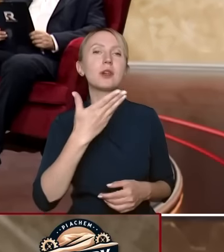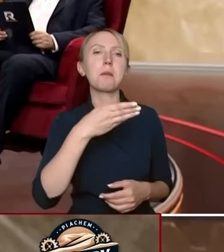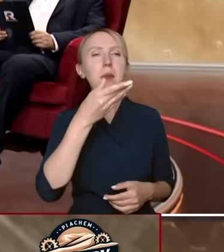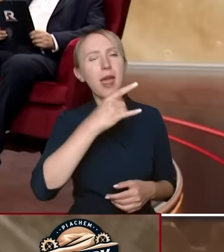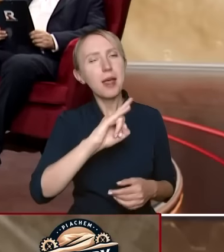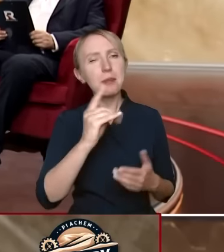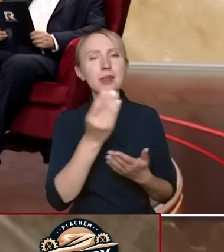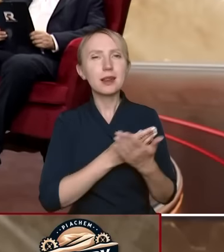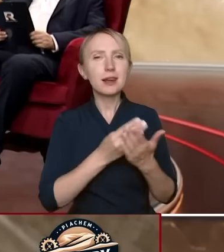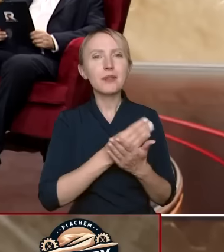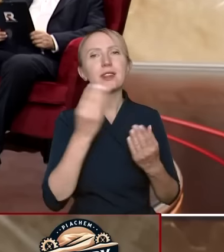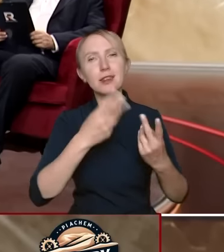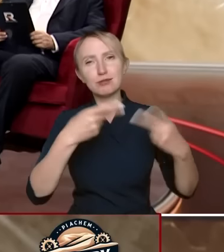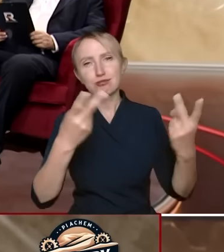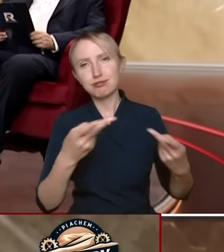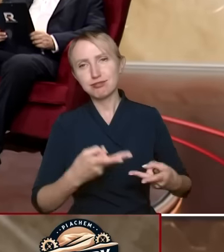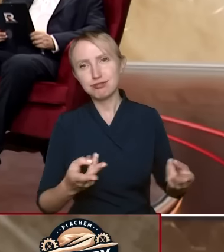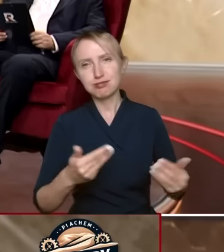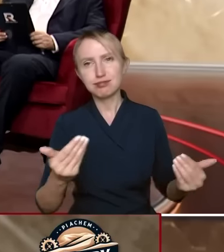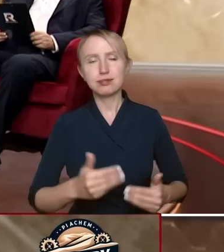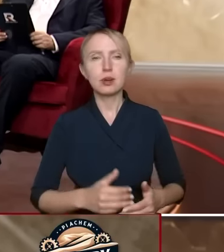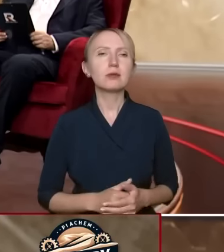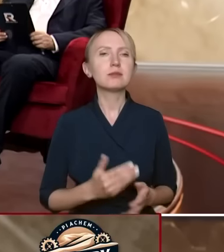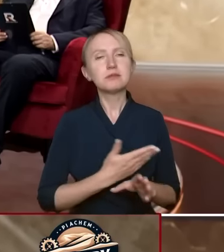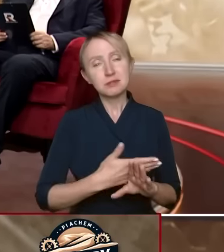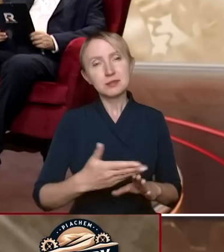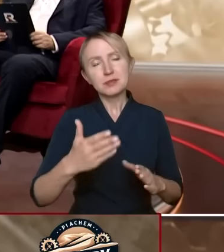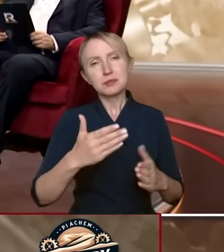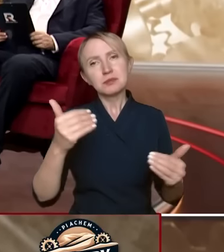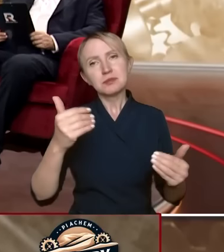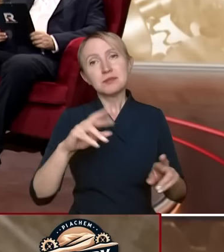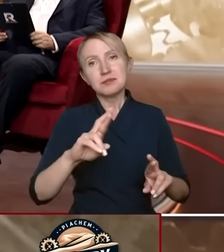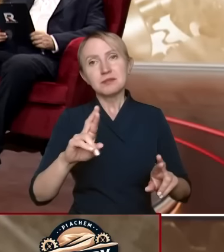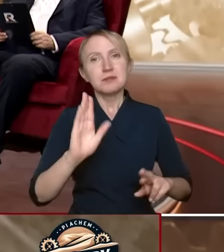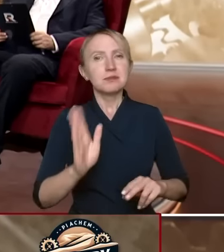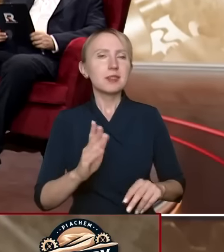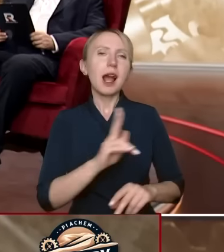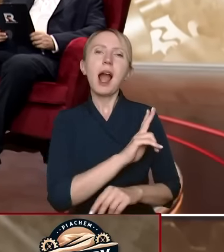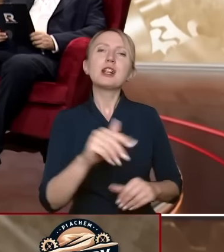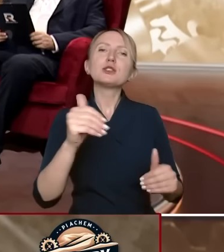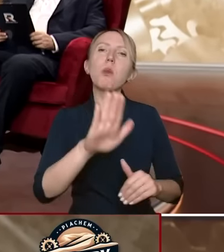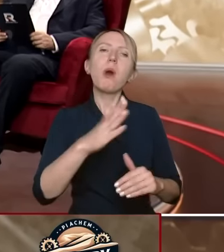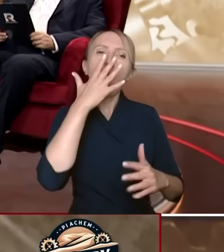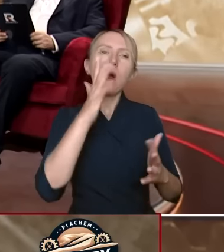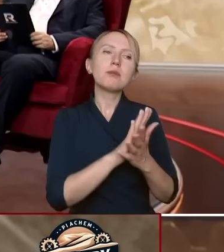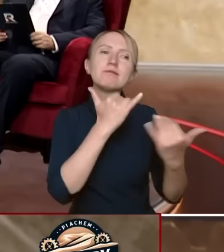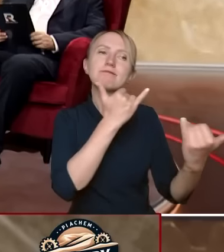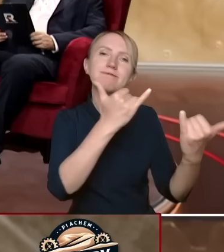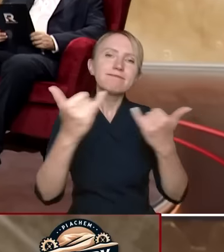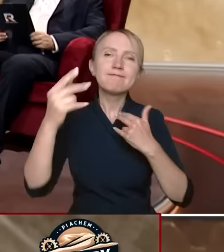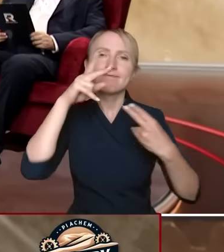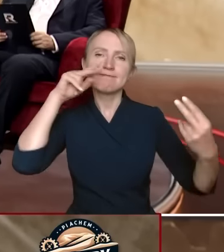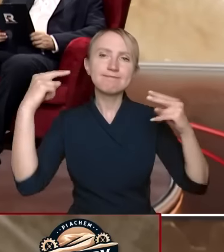grafiki mogą powstawać i oby tak było. Oczywiście każdy może mieć inne podejście, inne